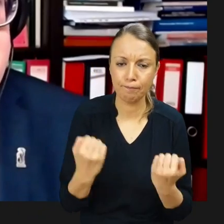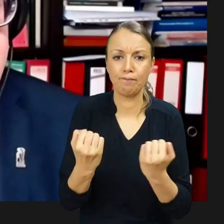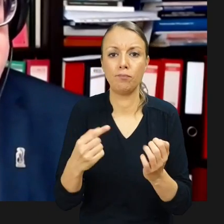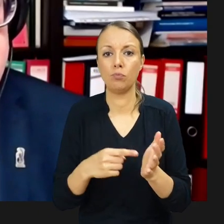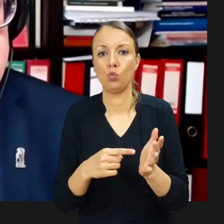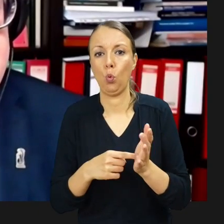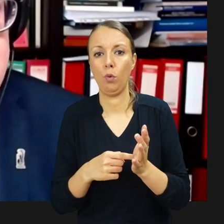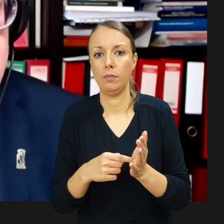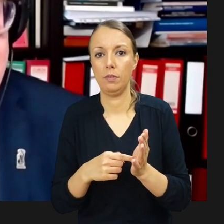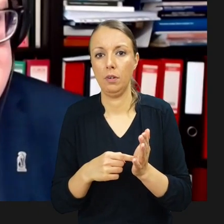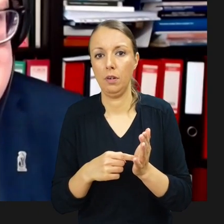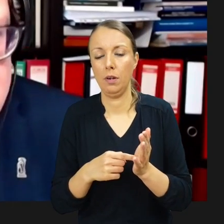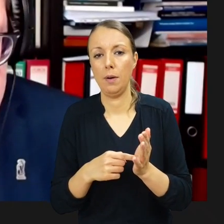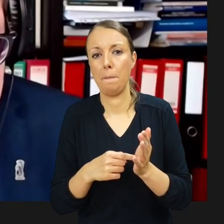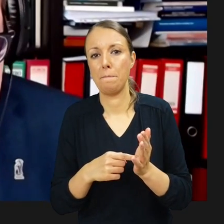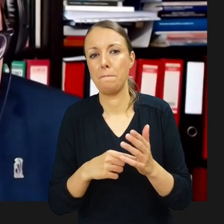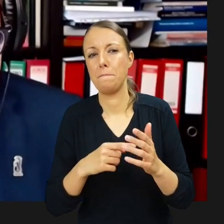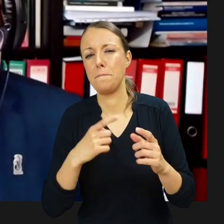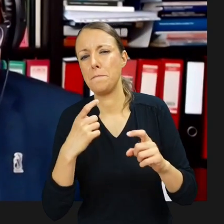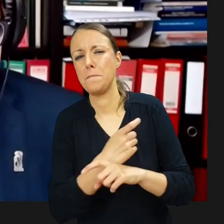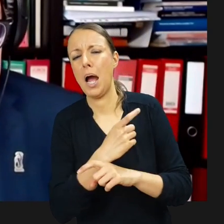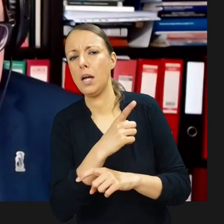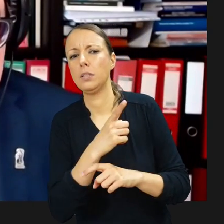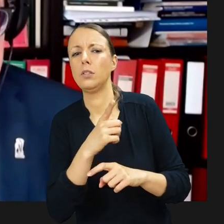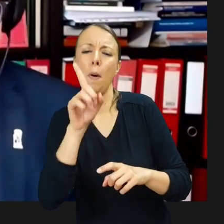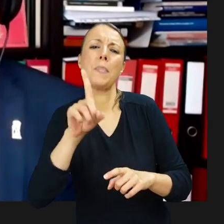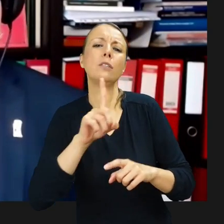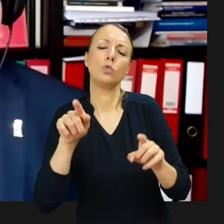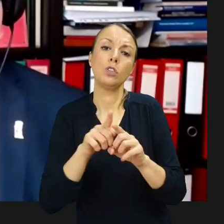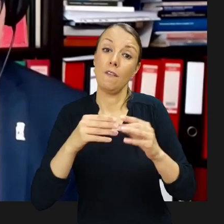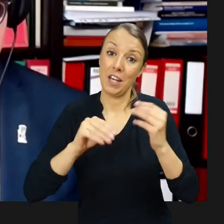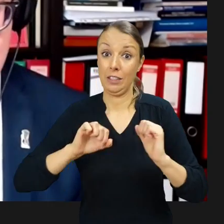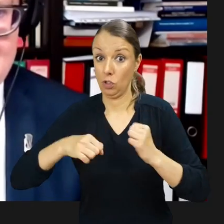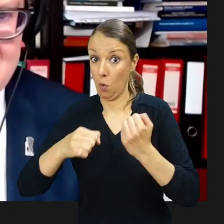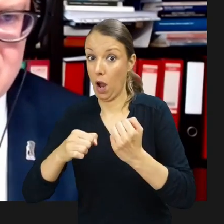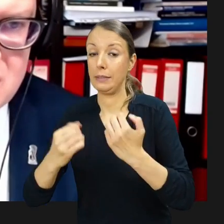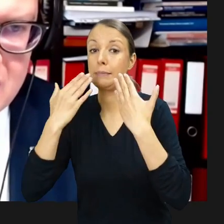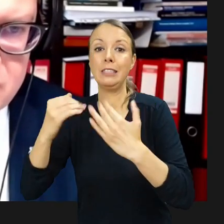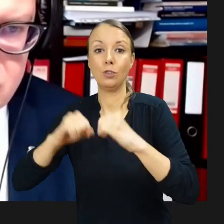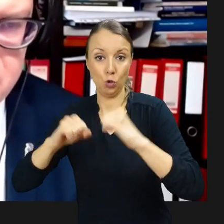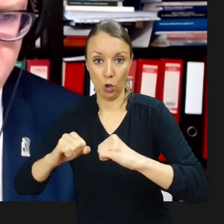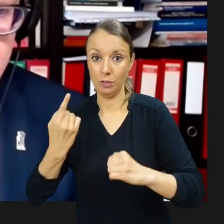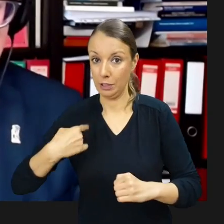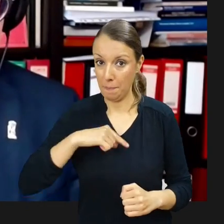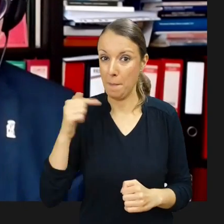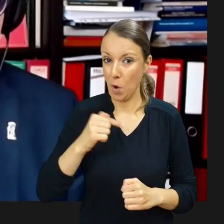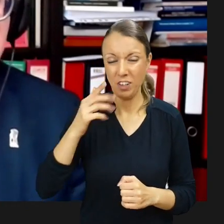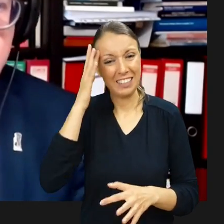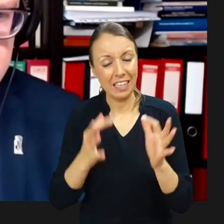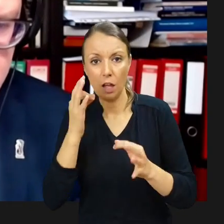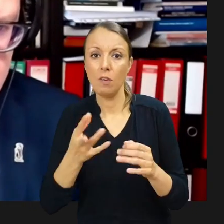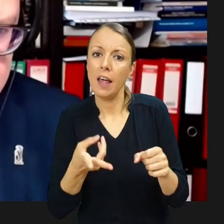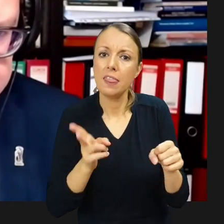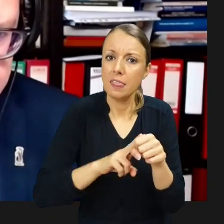w bardziej aktywny sposób państwo działało także przez sąd. Powinniśmy się bardzo poważnie zastanowić oczywiście nad terminami,